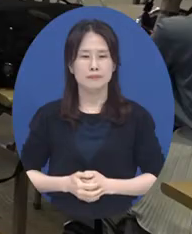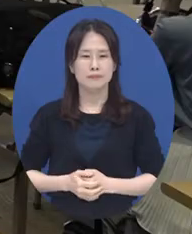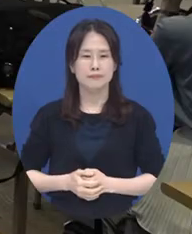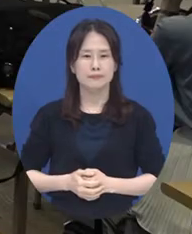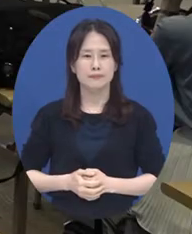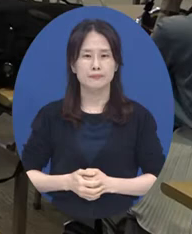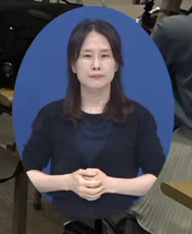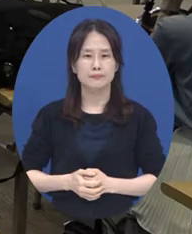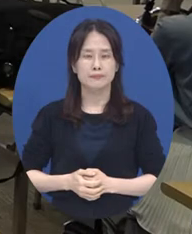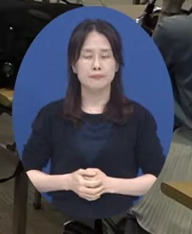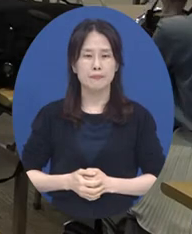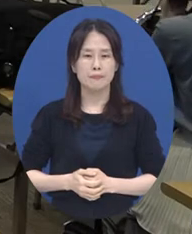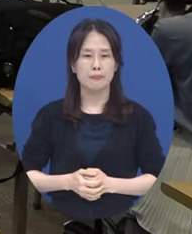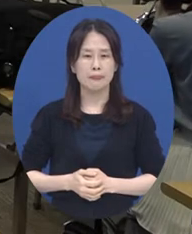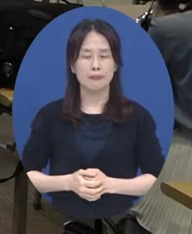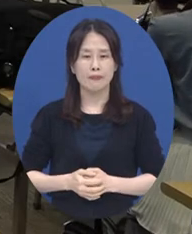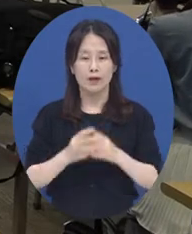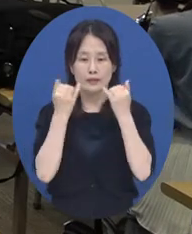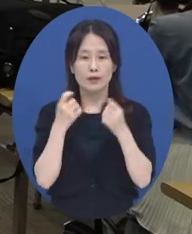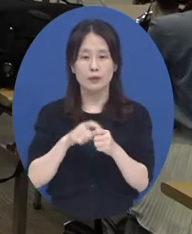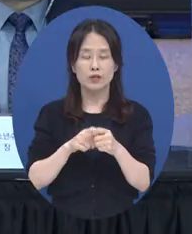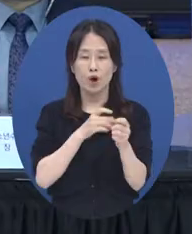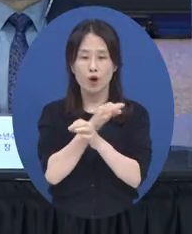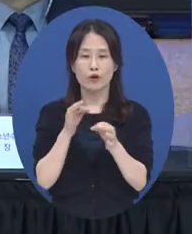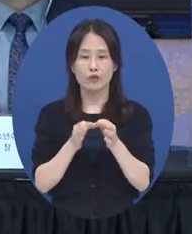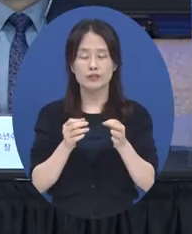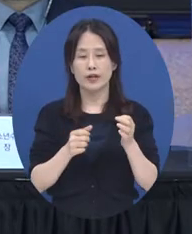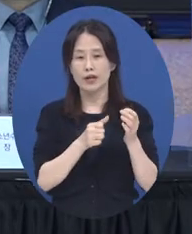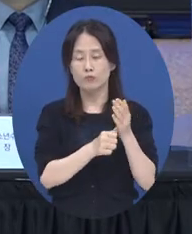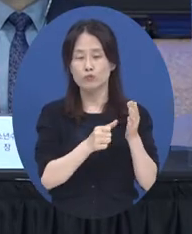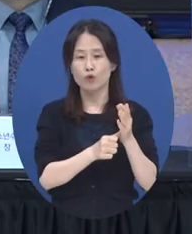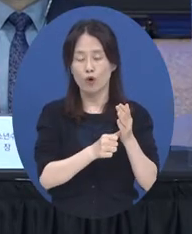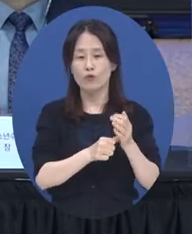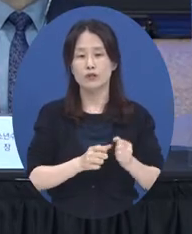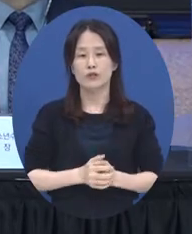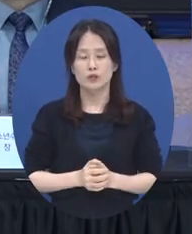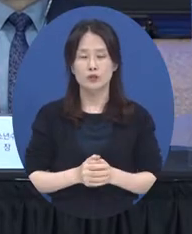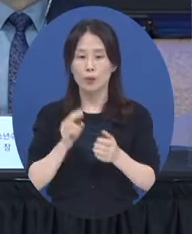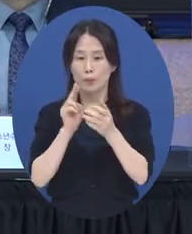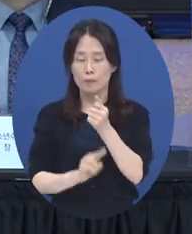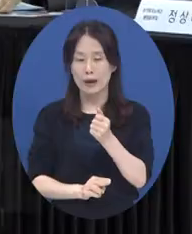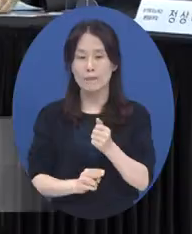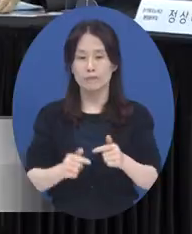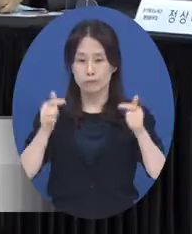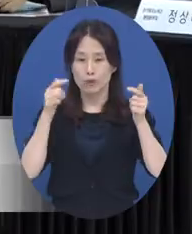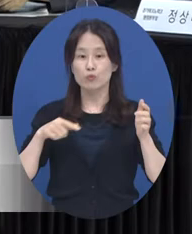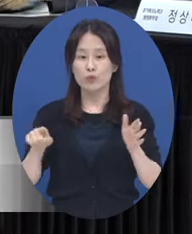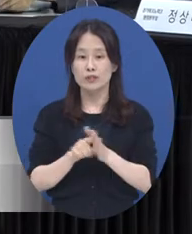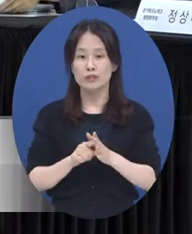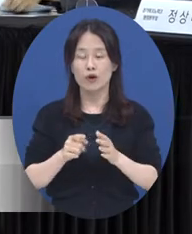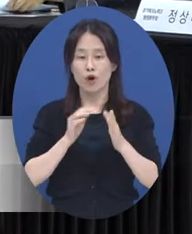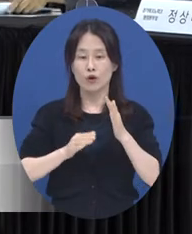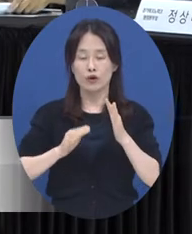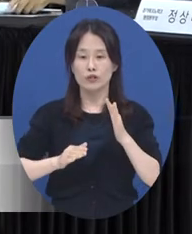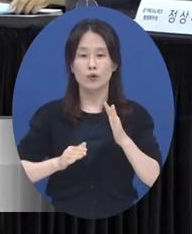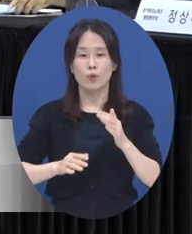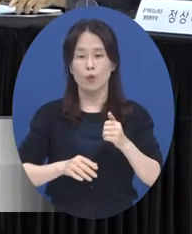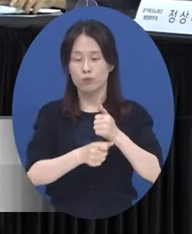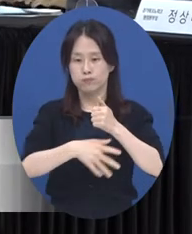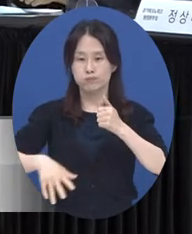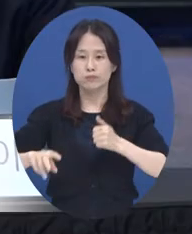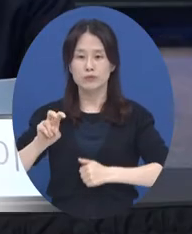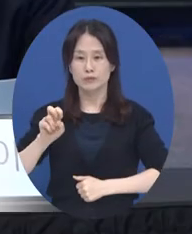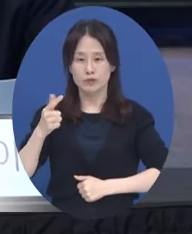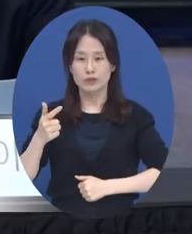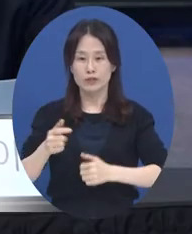있습니다. 이런 사회적 경제기업 제품과 용역의 공공구매 확대를 위해 경기도 산하 26개